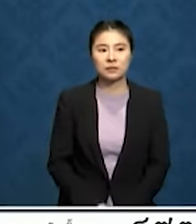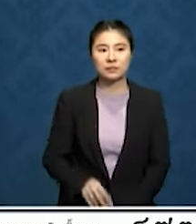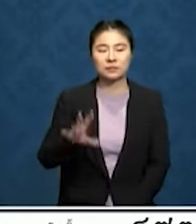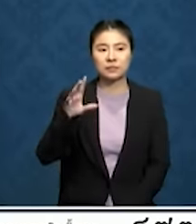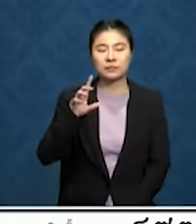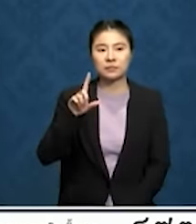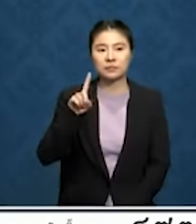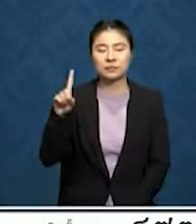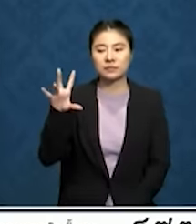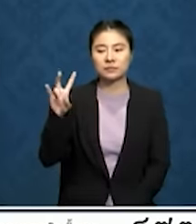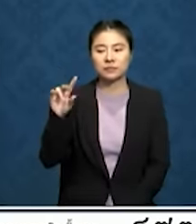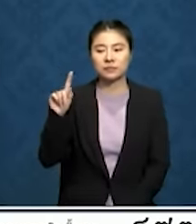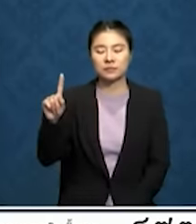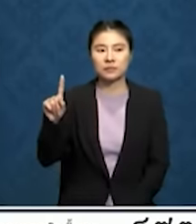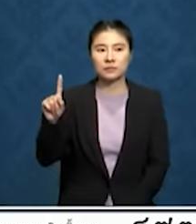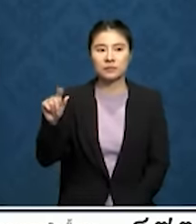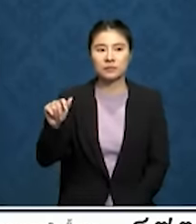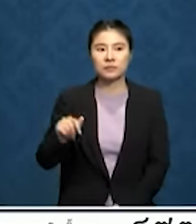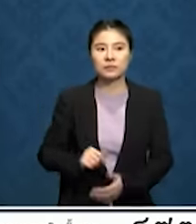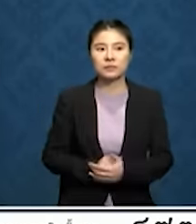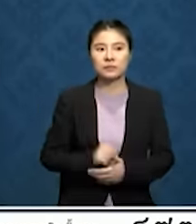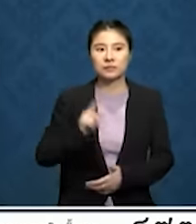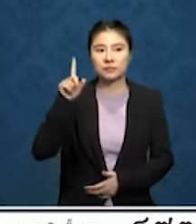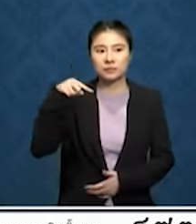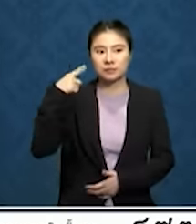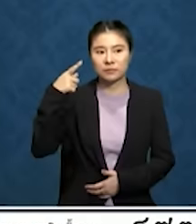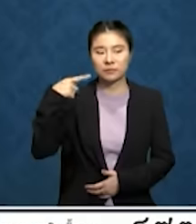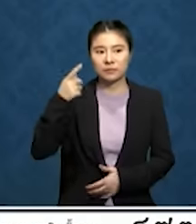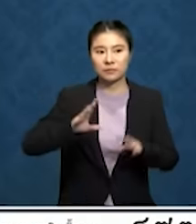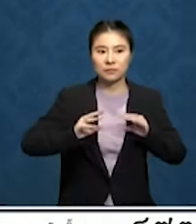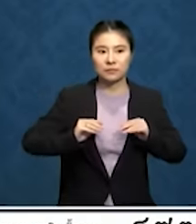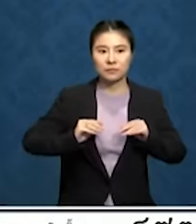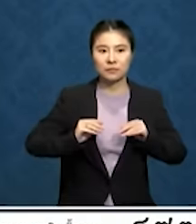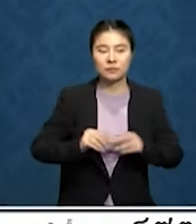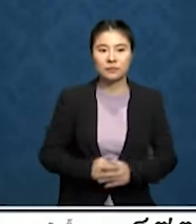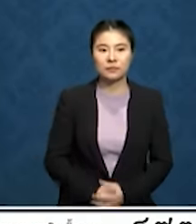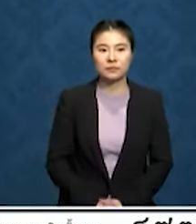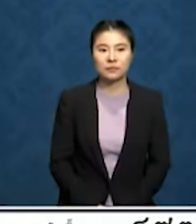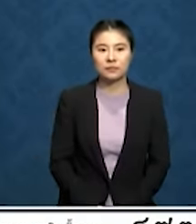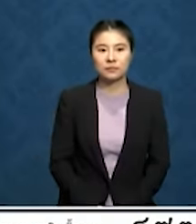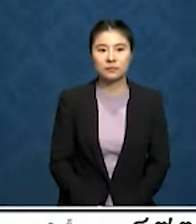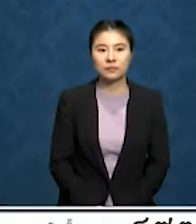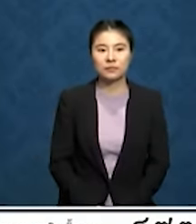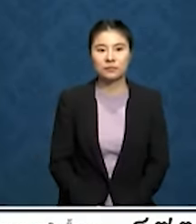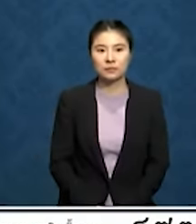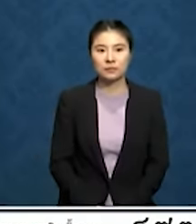171นางสาวธีรรัตน์สำเร็จวานิช เห็นชอบค่ะ